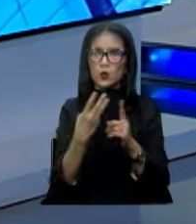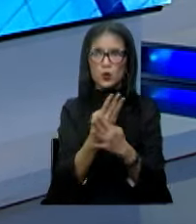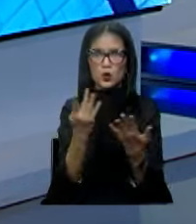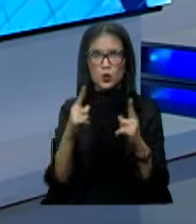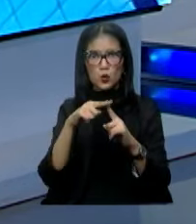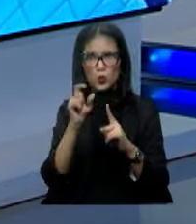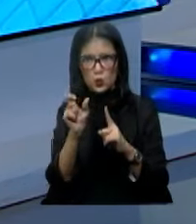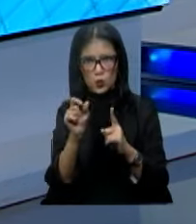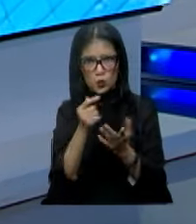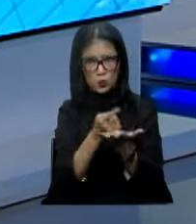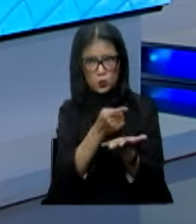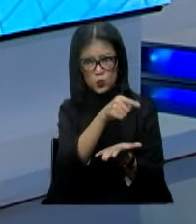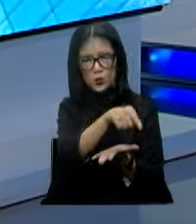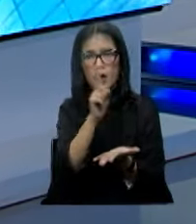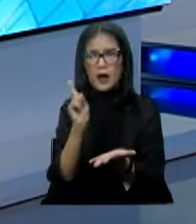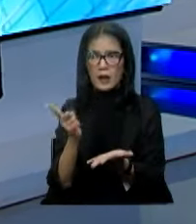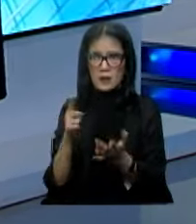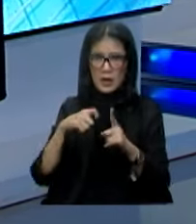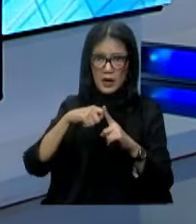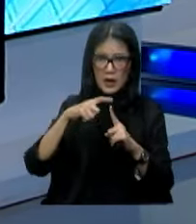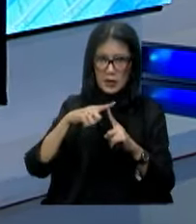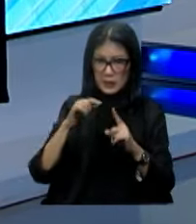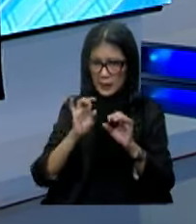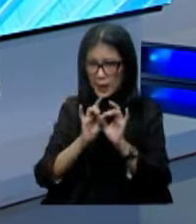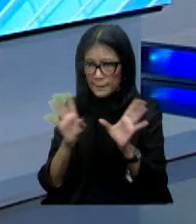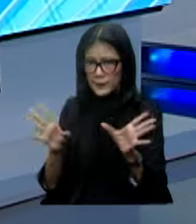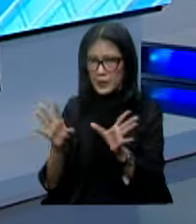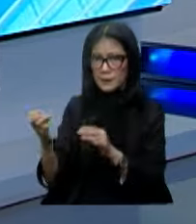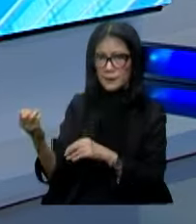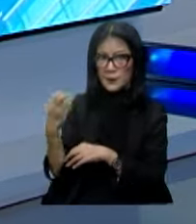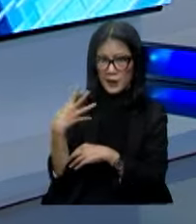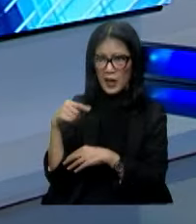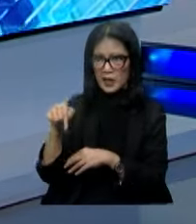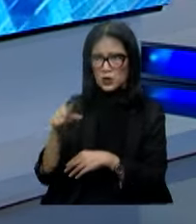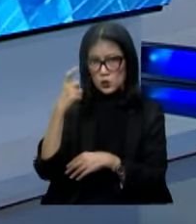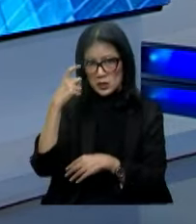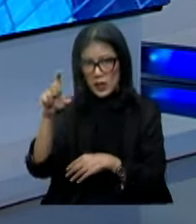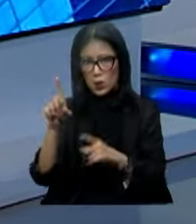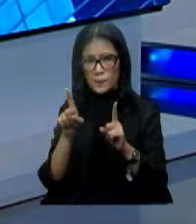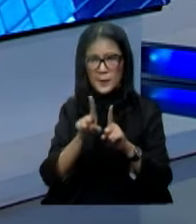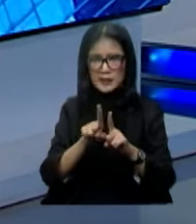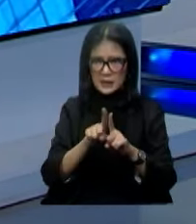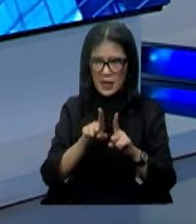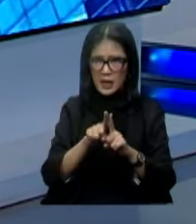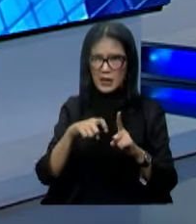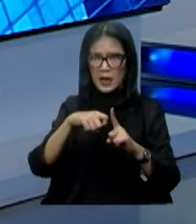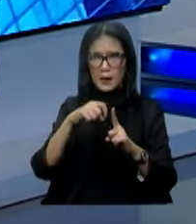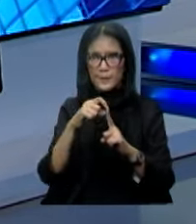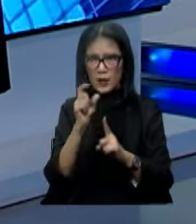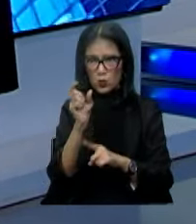untuk pendaftaran. Dan KPU menyebut bakal paslon Dharma Kun akan mendaftar KPU hari